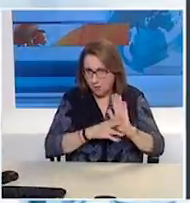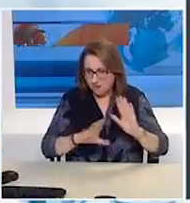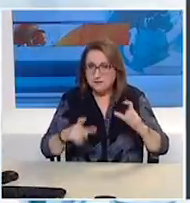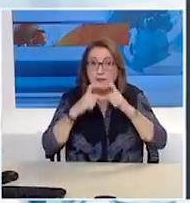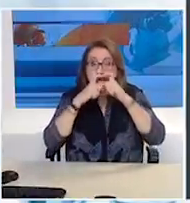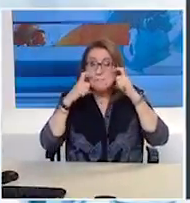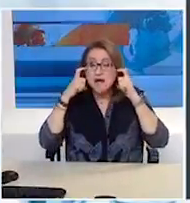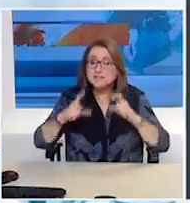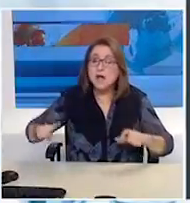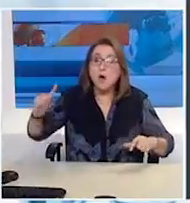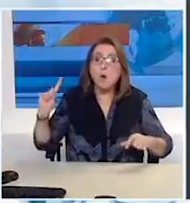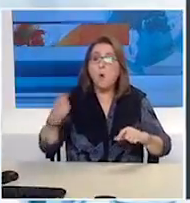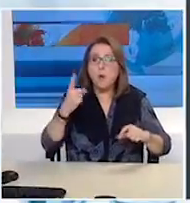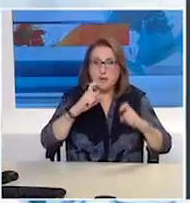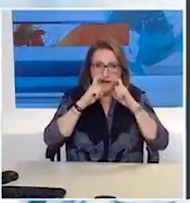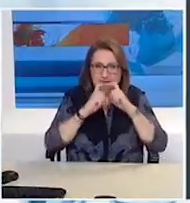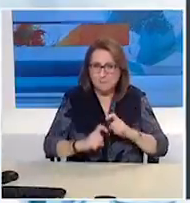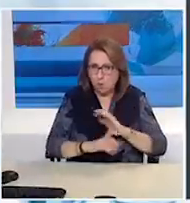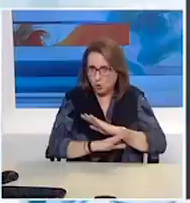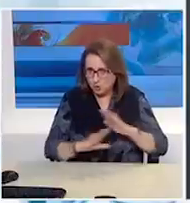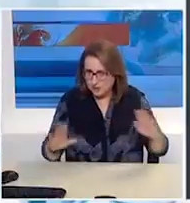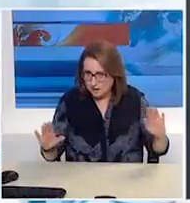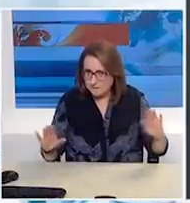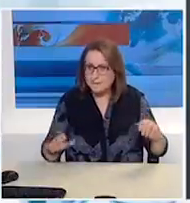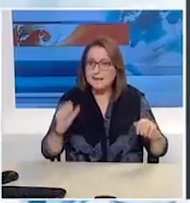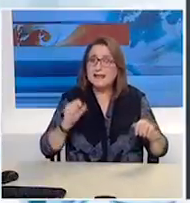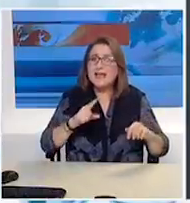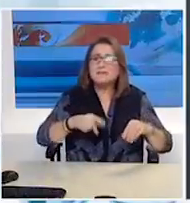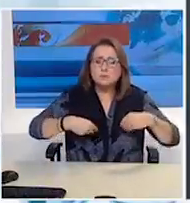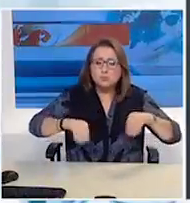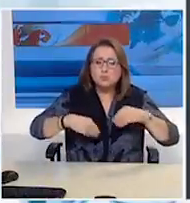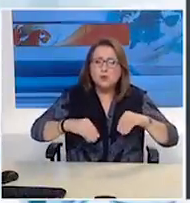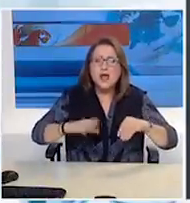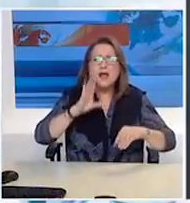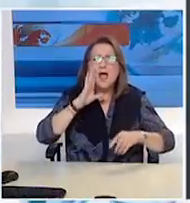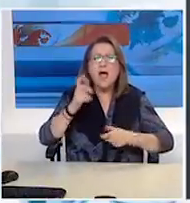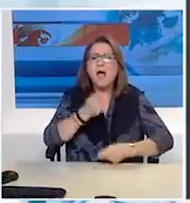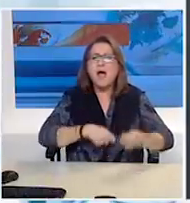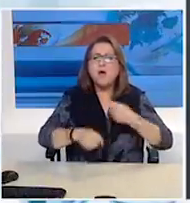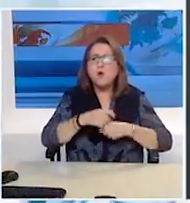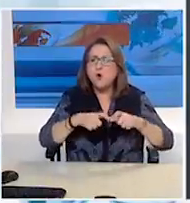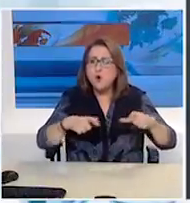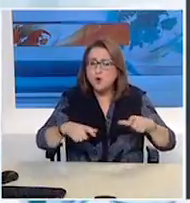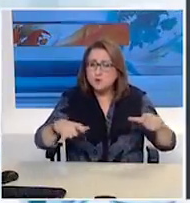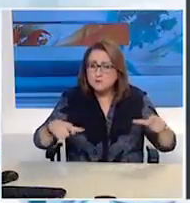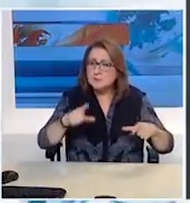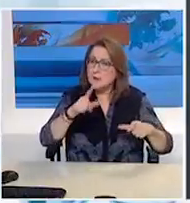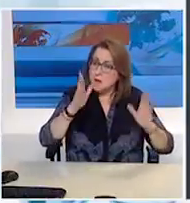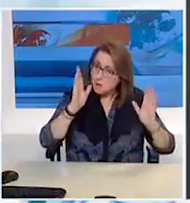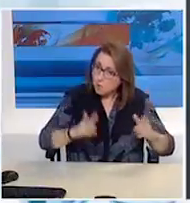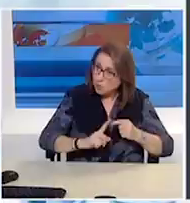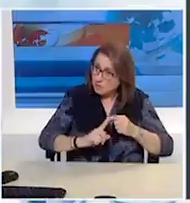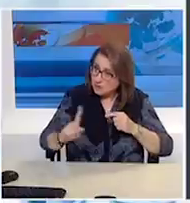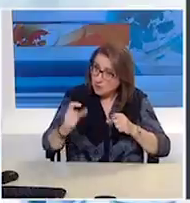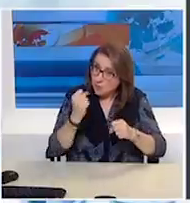μάσκας για όλους και με ιδιαίτερη έμφαση στους πλανώδεις μικροπολιτές ή εργαζόμενους ελαϊκής που θα μπορούσαν να βγαίνουν από την περιοχή της Νέας Μήνης για